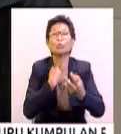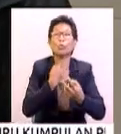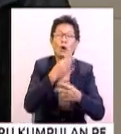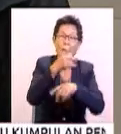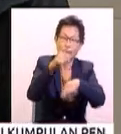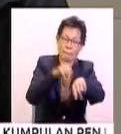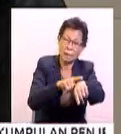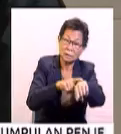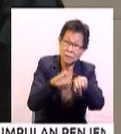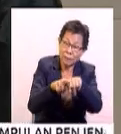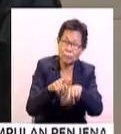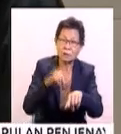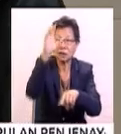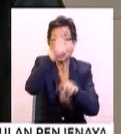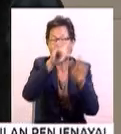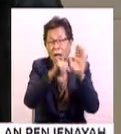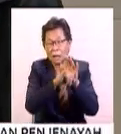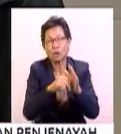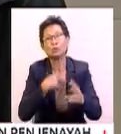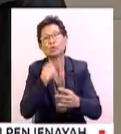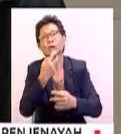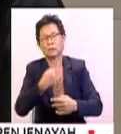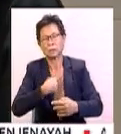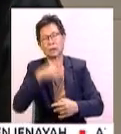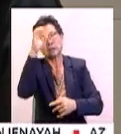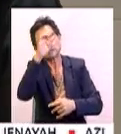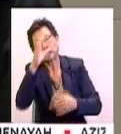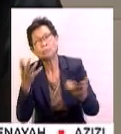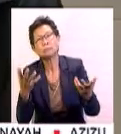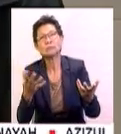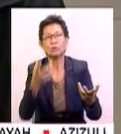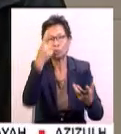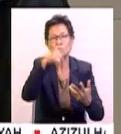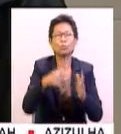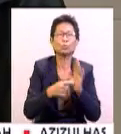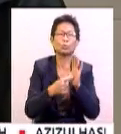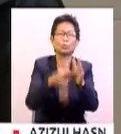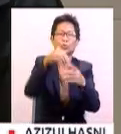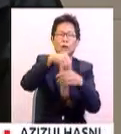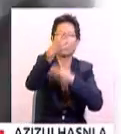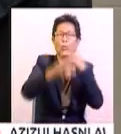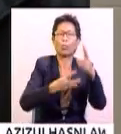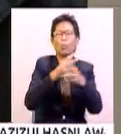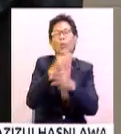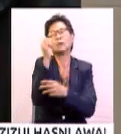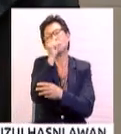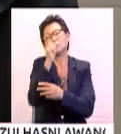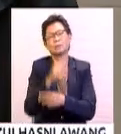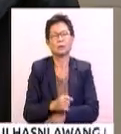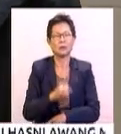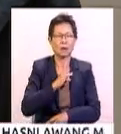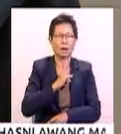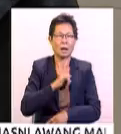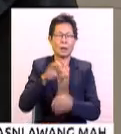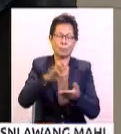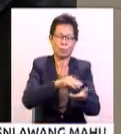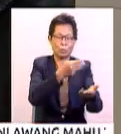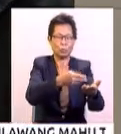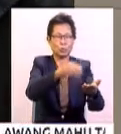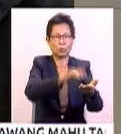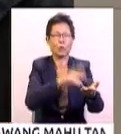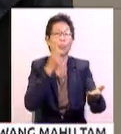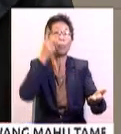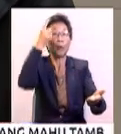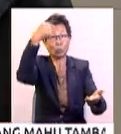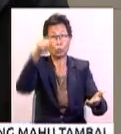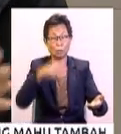juga Amir mencari identiti Amir, suara Amir sendiri dalam untuk mempersembahkan dalam dunia industri ni lah. Amir mengambil muzik sebagai pemantangan untuk